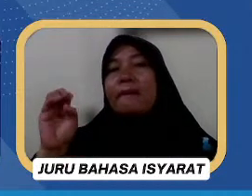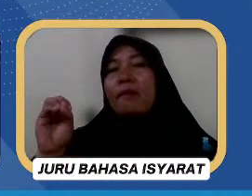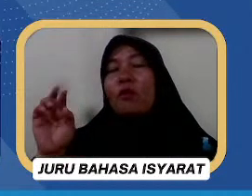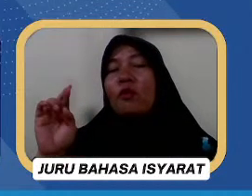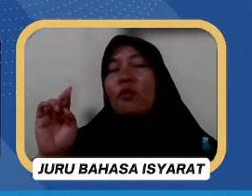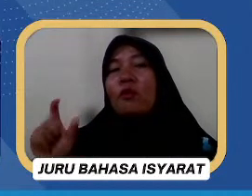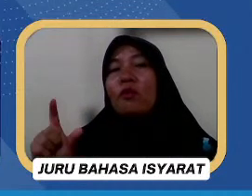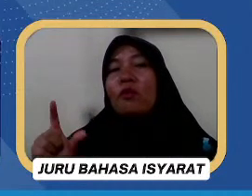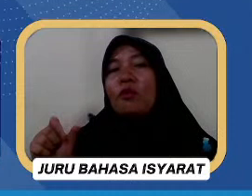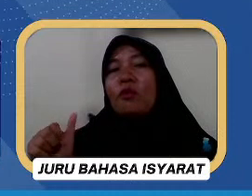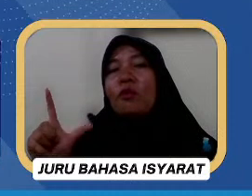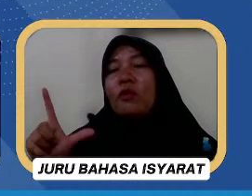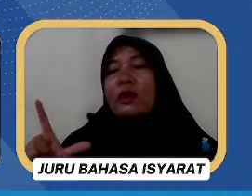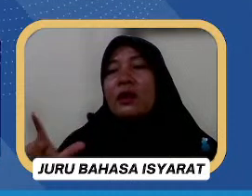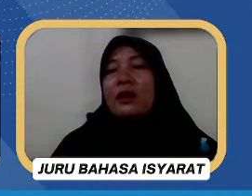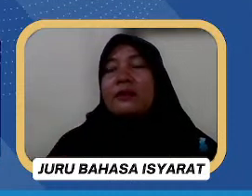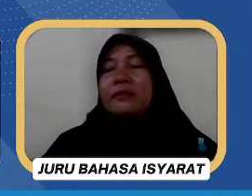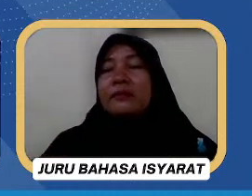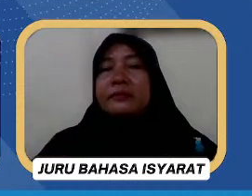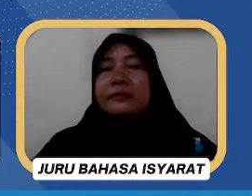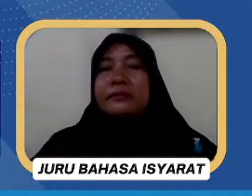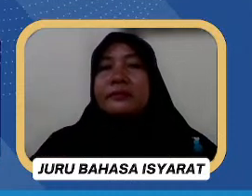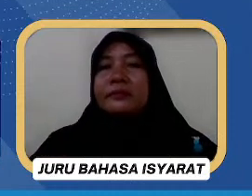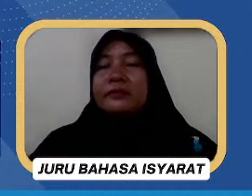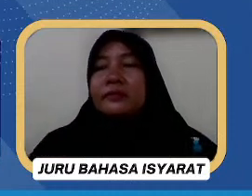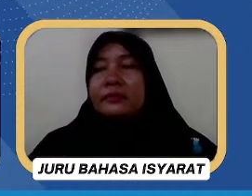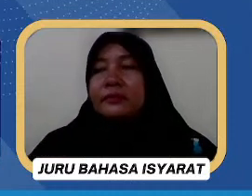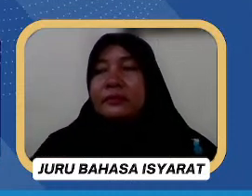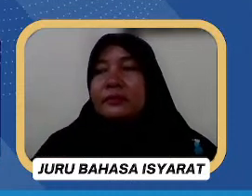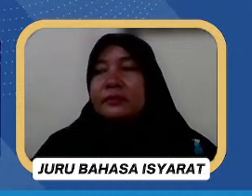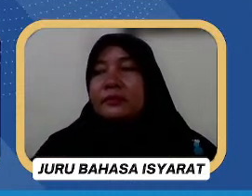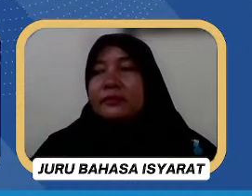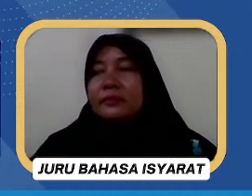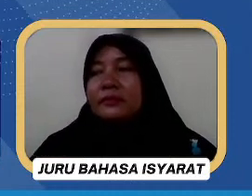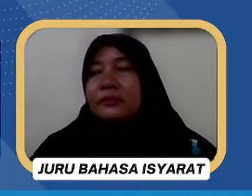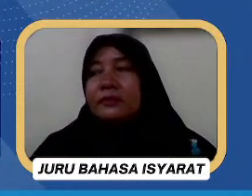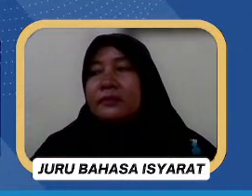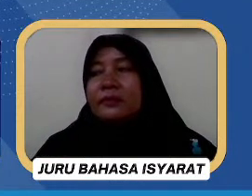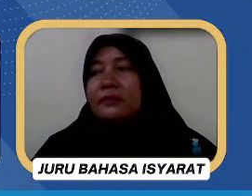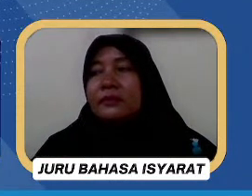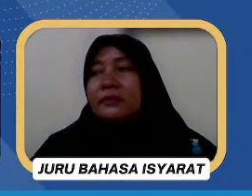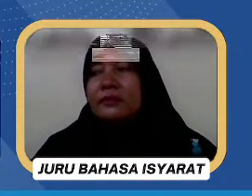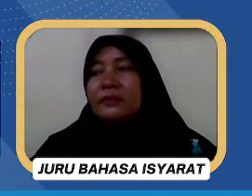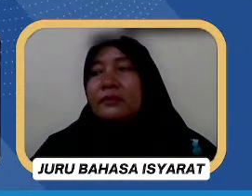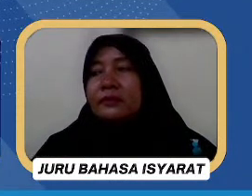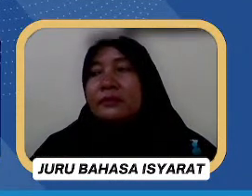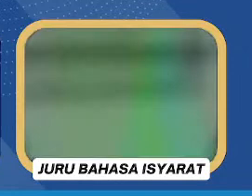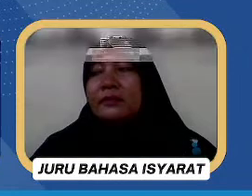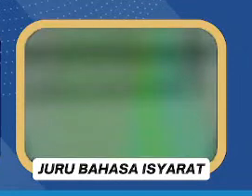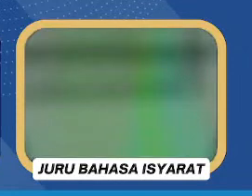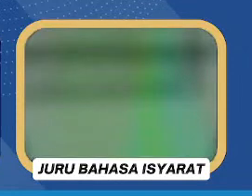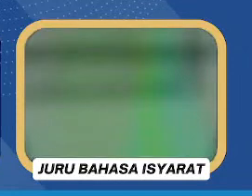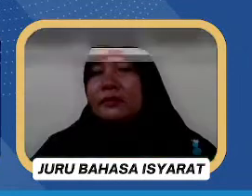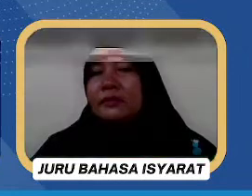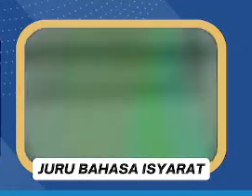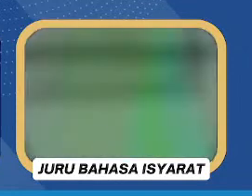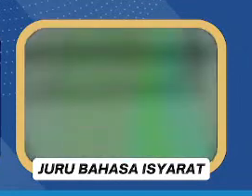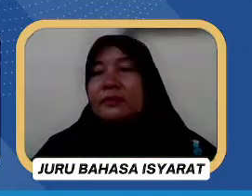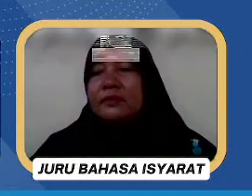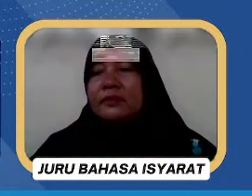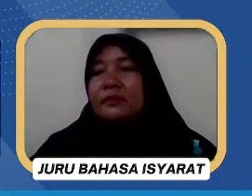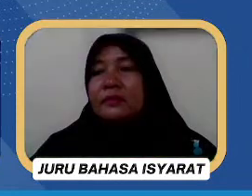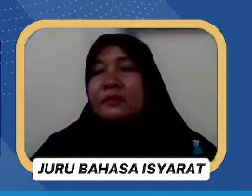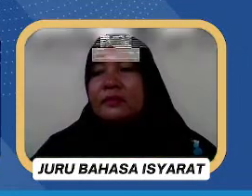tentunya, berkaitan dengan degradasi sosial, degradasi moral, itu kan sebuah